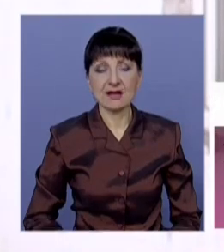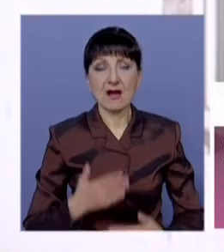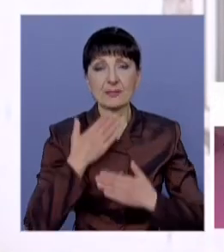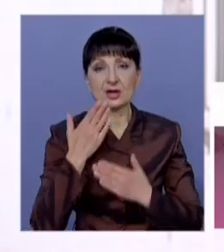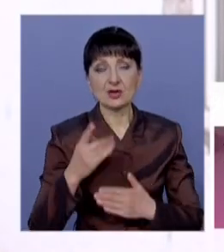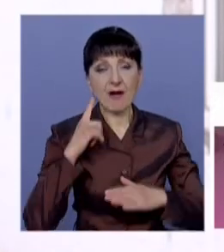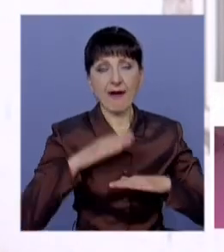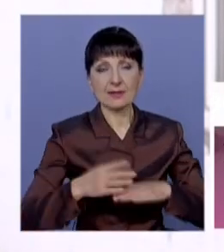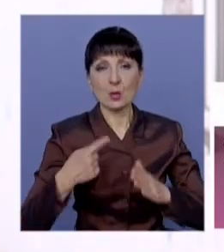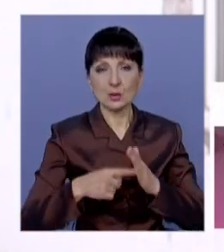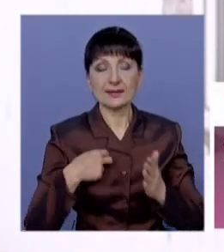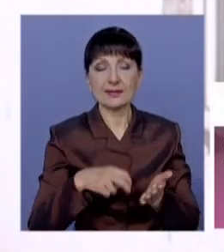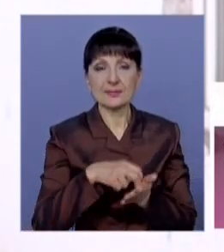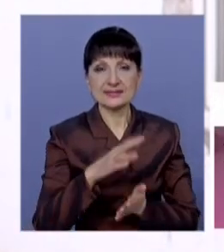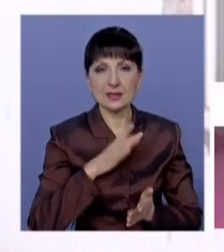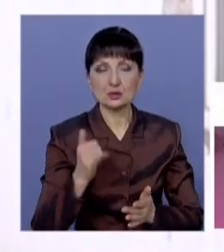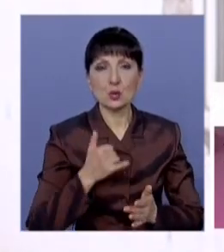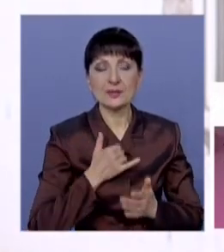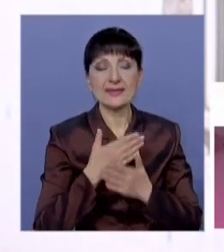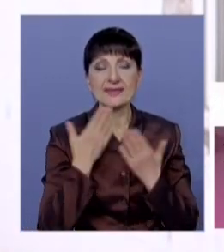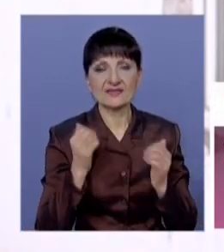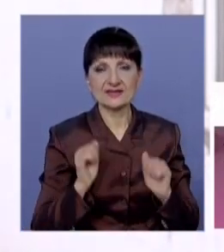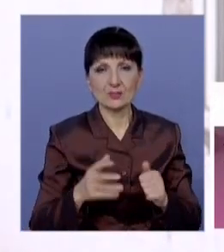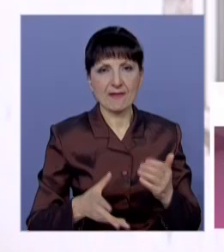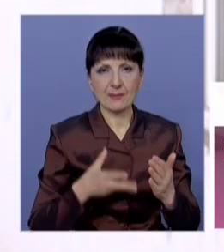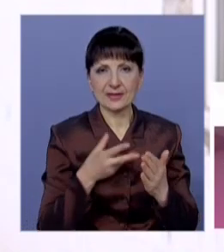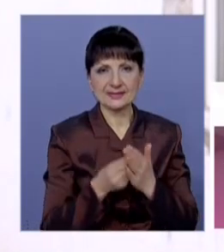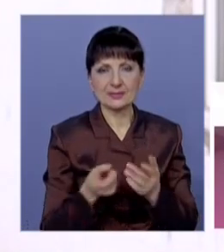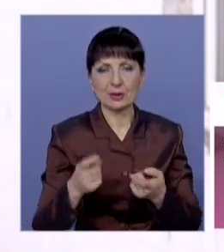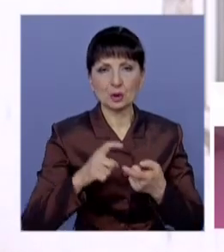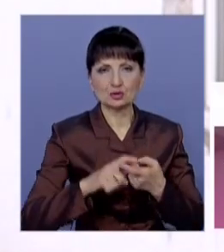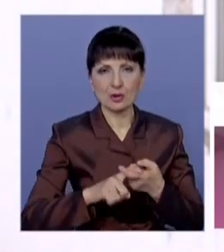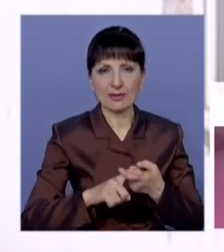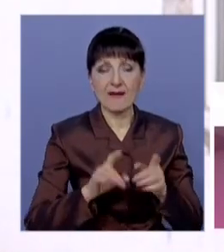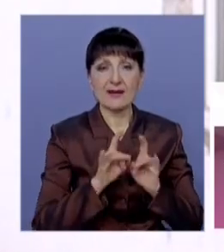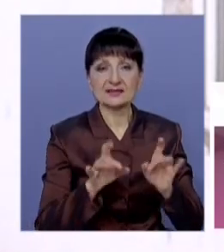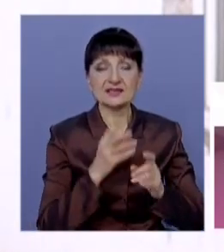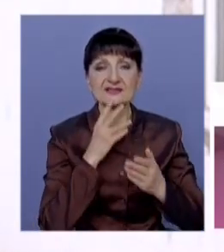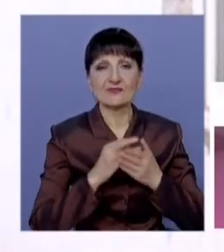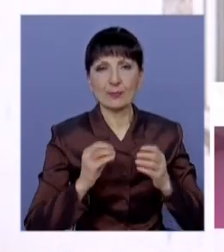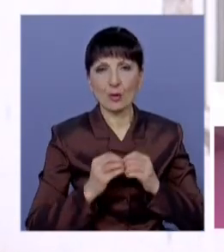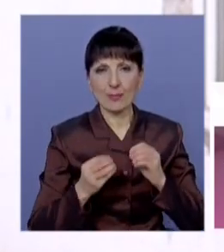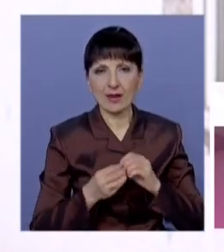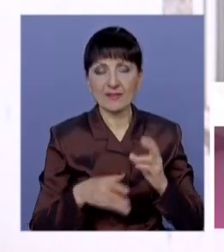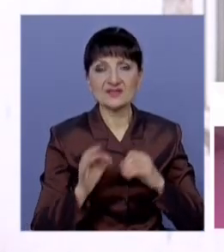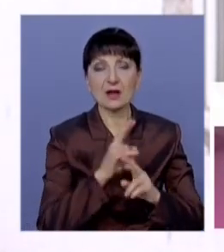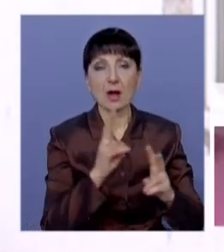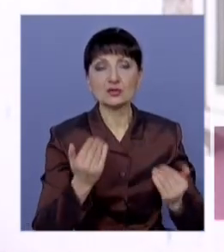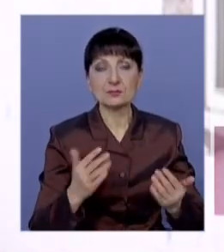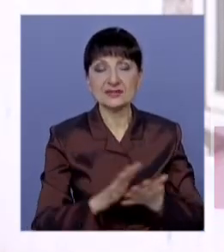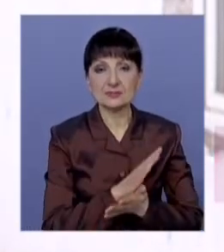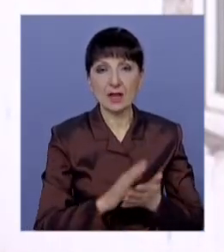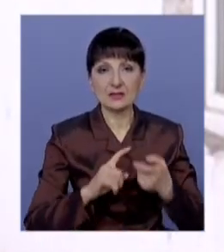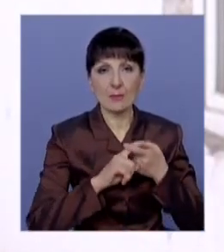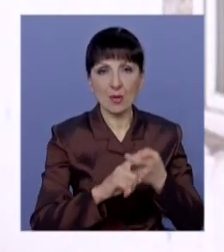Обращаясь к акиму города, я написала, что у меня нет возможности оплатить подключение. Рассказала о своих проблемах. Всех, кому сегодня бесплатно